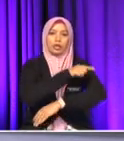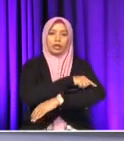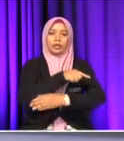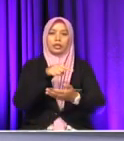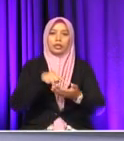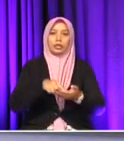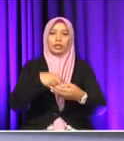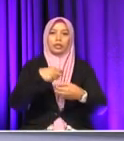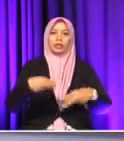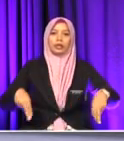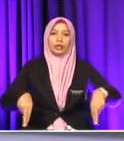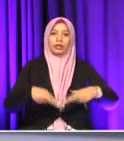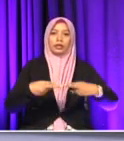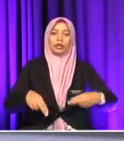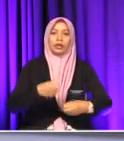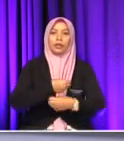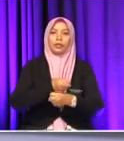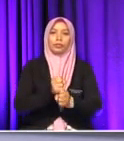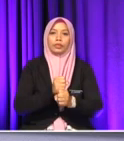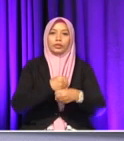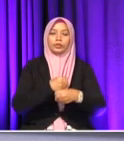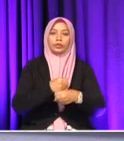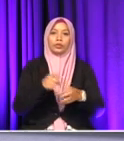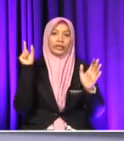Reco bentuk grafik digital